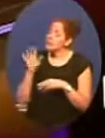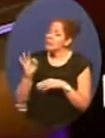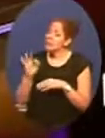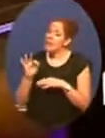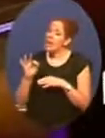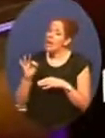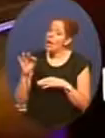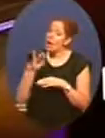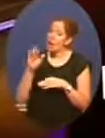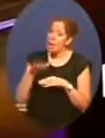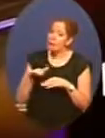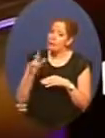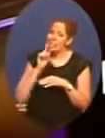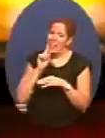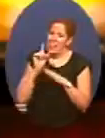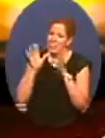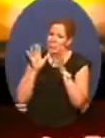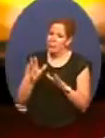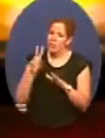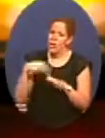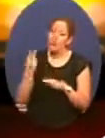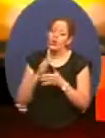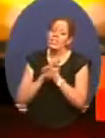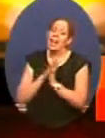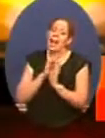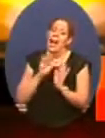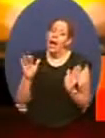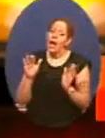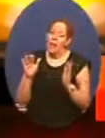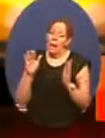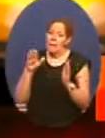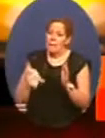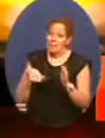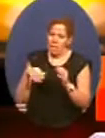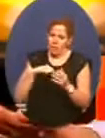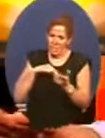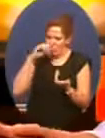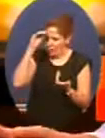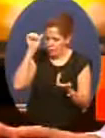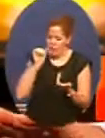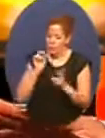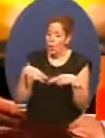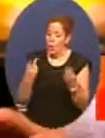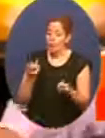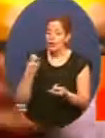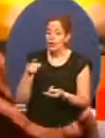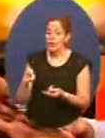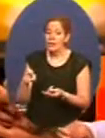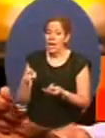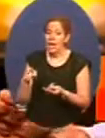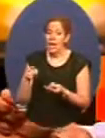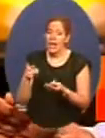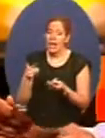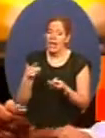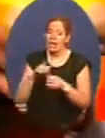האירופאי, פגם שנקרא אנטישמיות, זה יכול להיות אך ורק פגם של גברים לבנים. כן. זה לא יכול להיות שאם אתה מדוכא